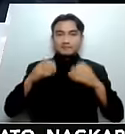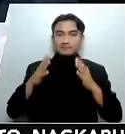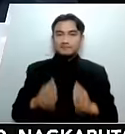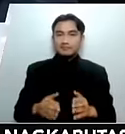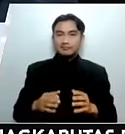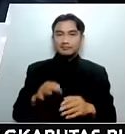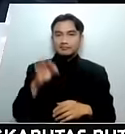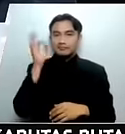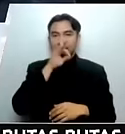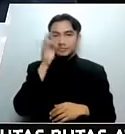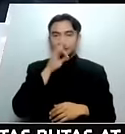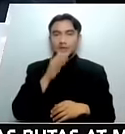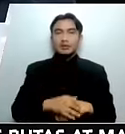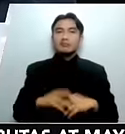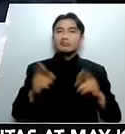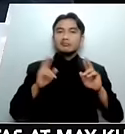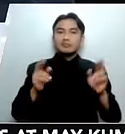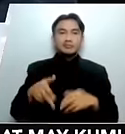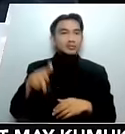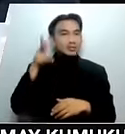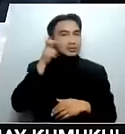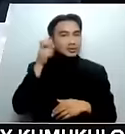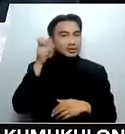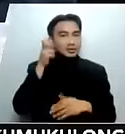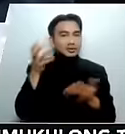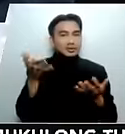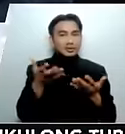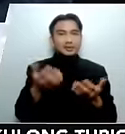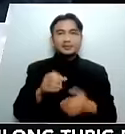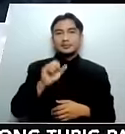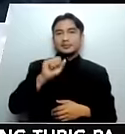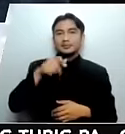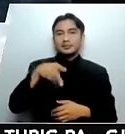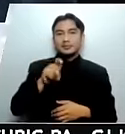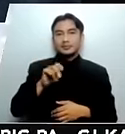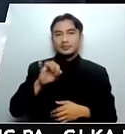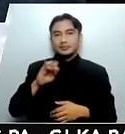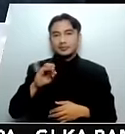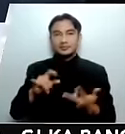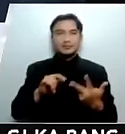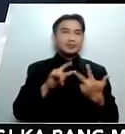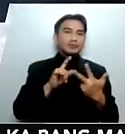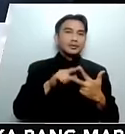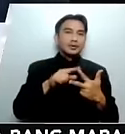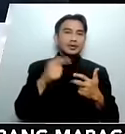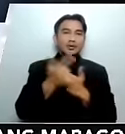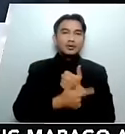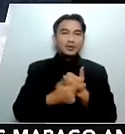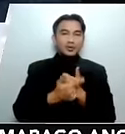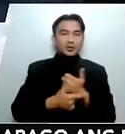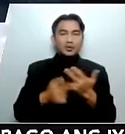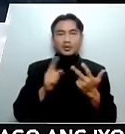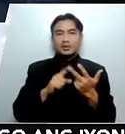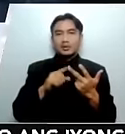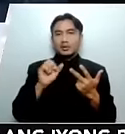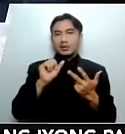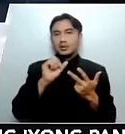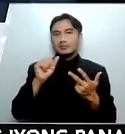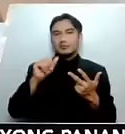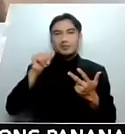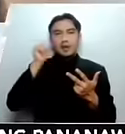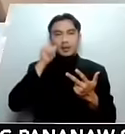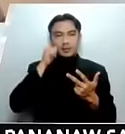sa major streaming platforms gaya ng Spotify, Google Podcasts at Apple Podcasts. Mapapanood din ito